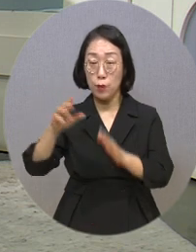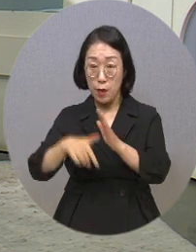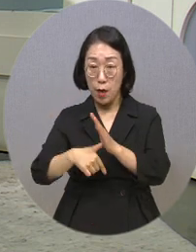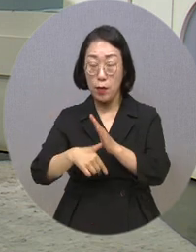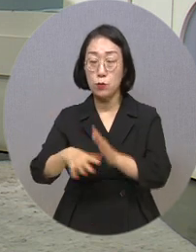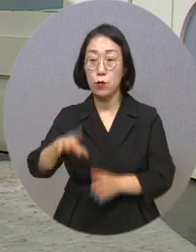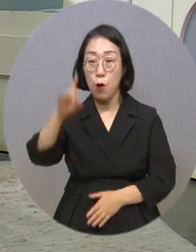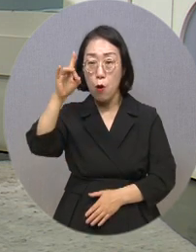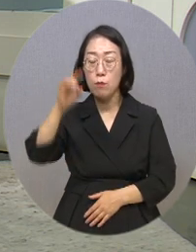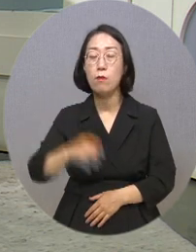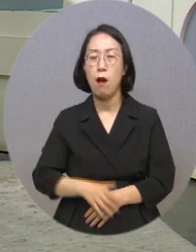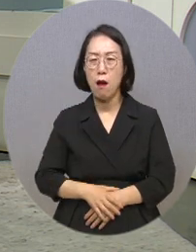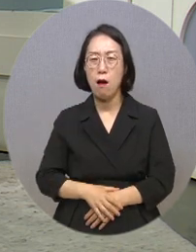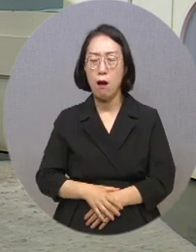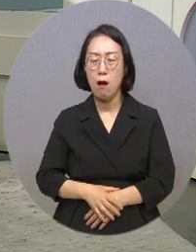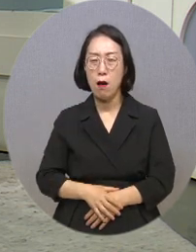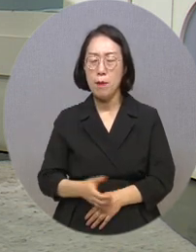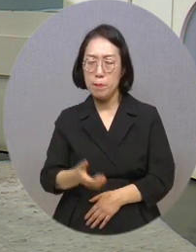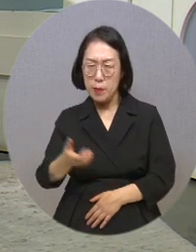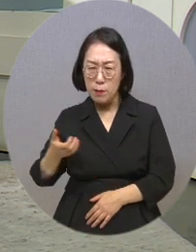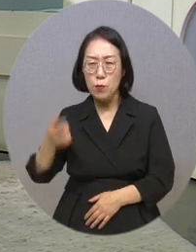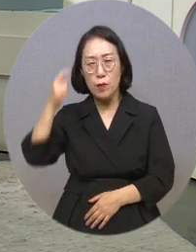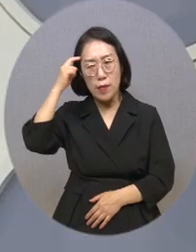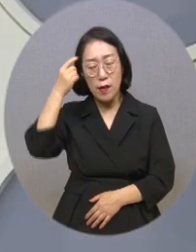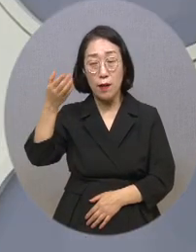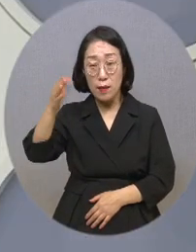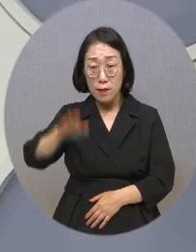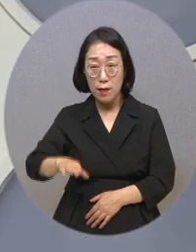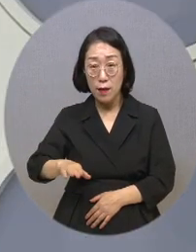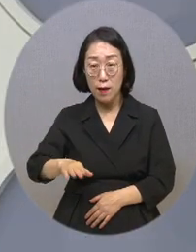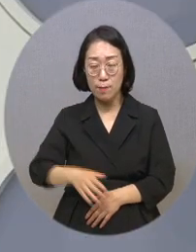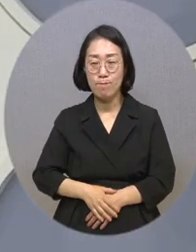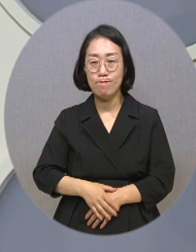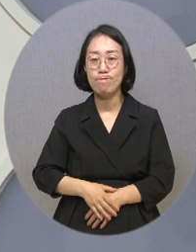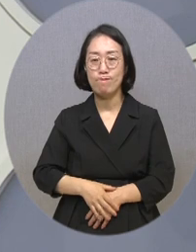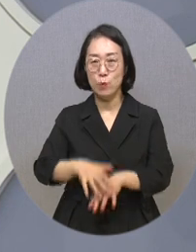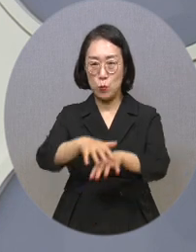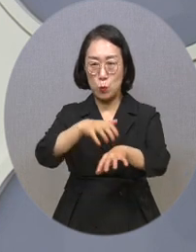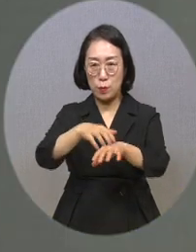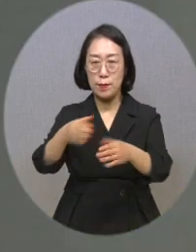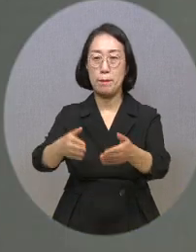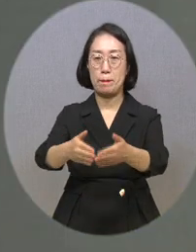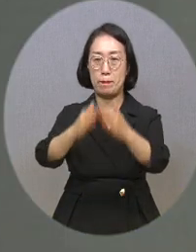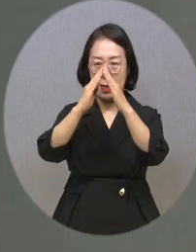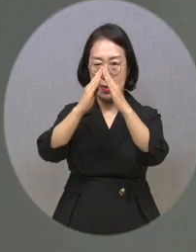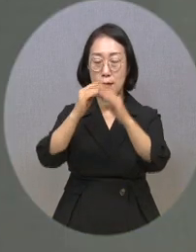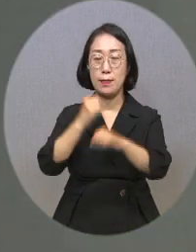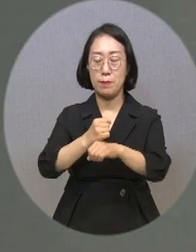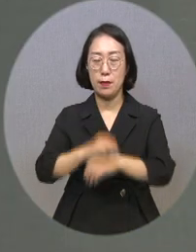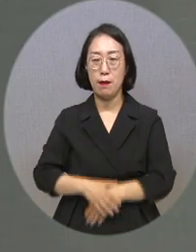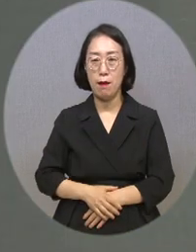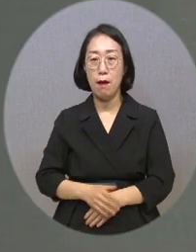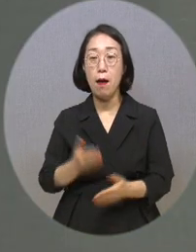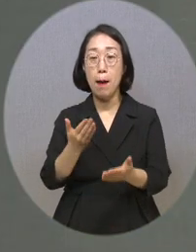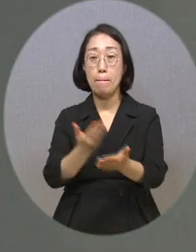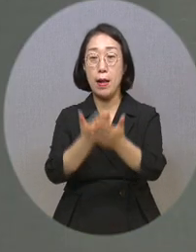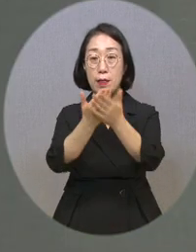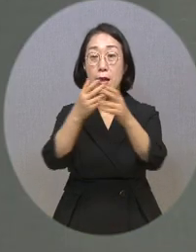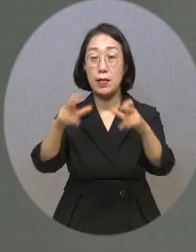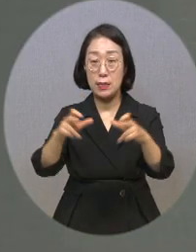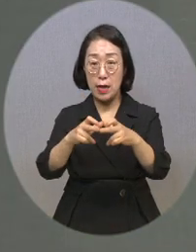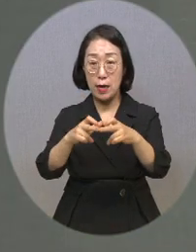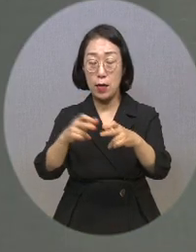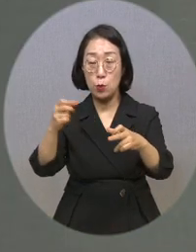돼서 그런 걸 만들 생각은 좀 했었는데 계기가 돼서 이렇게 만들게 됐습니다. 예, 그 발달 장애인